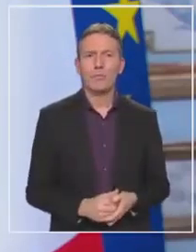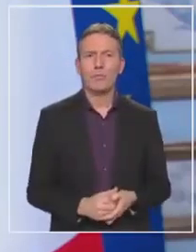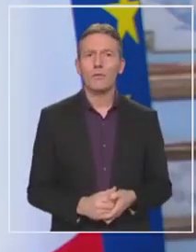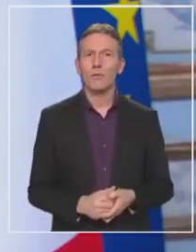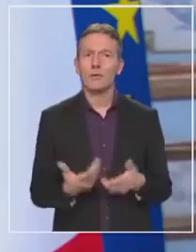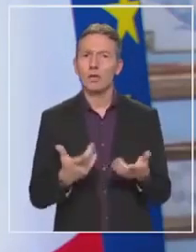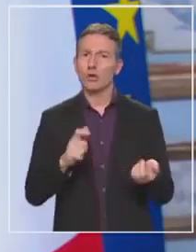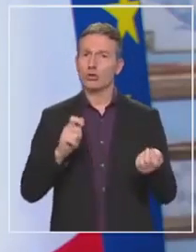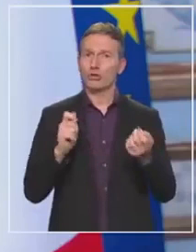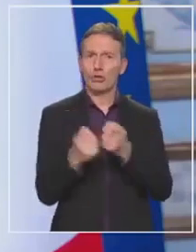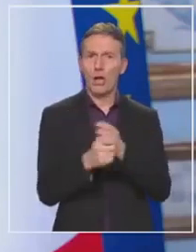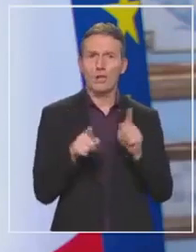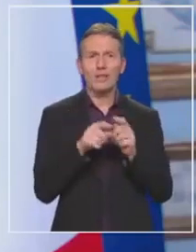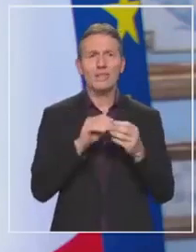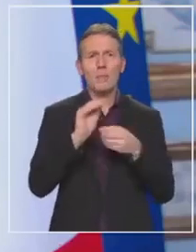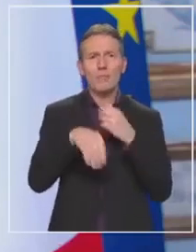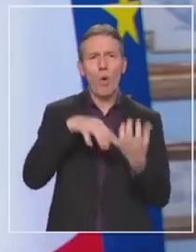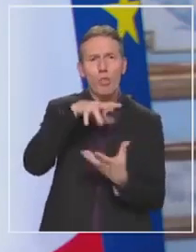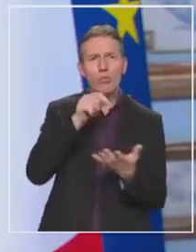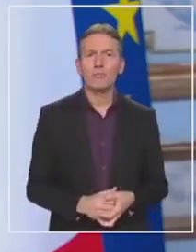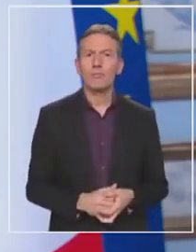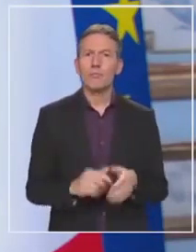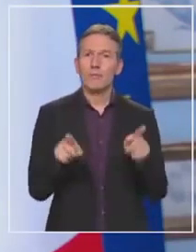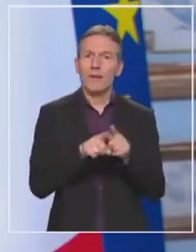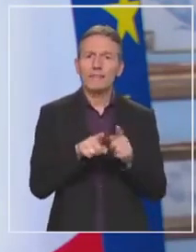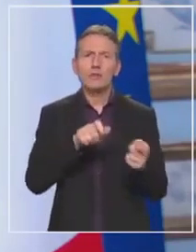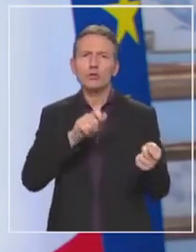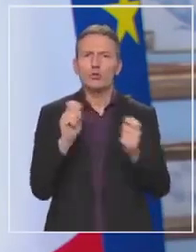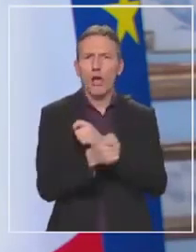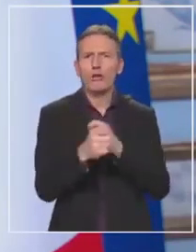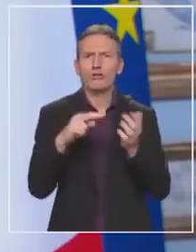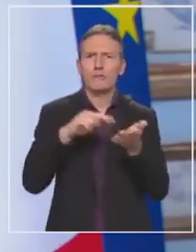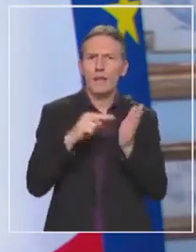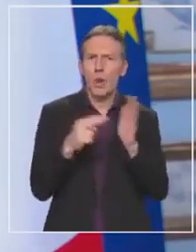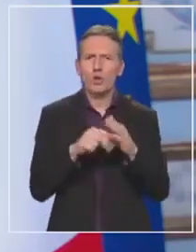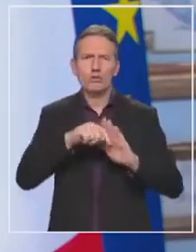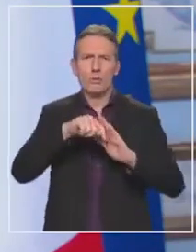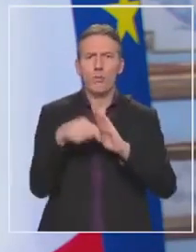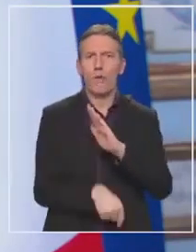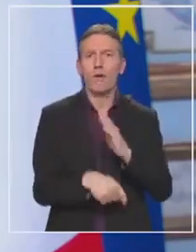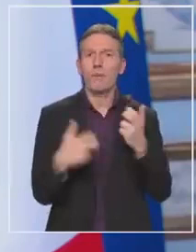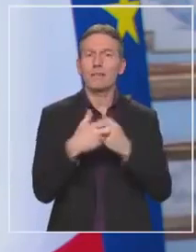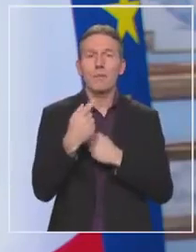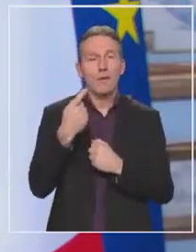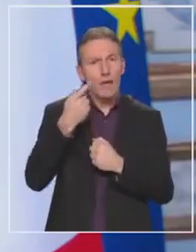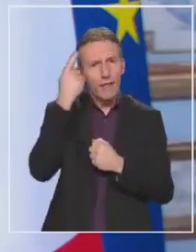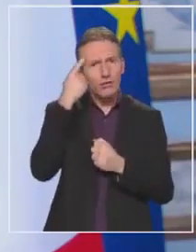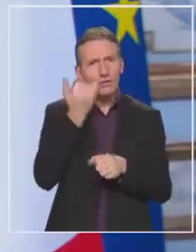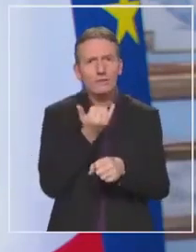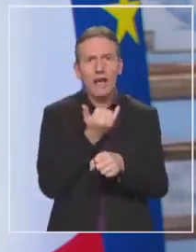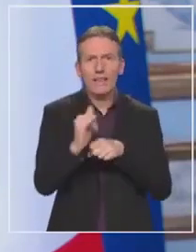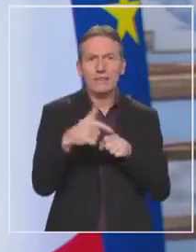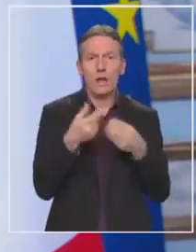et sur tous les continents se déploient des changements technologiques profond au premier rang desquels l'intelligence artificielle